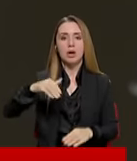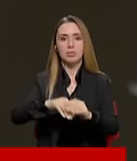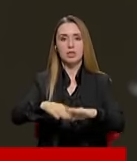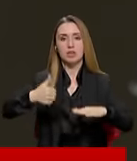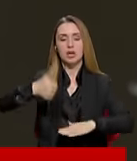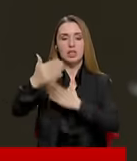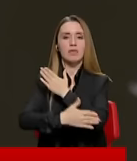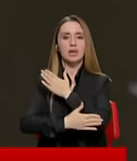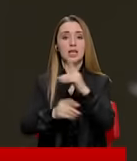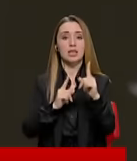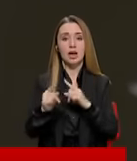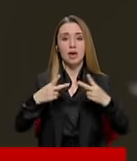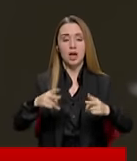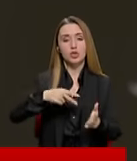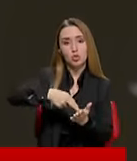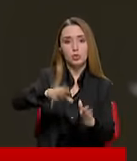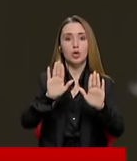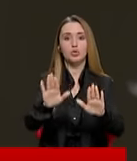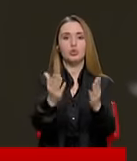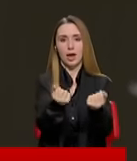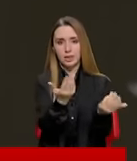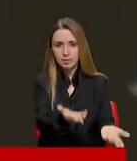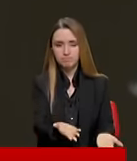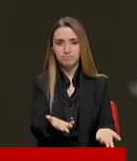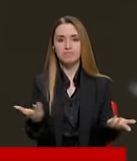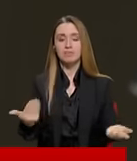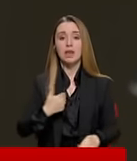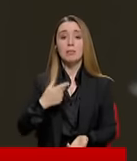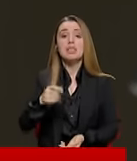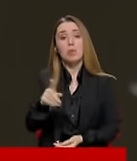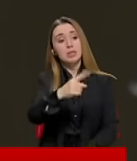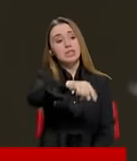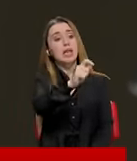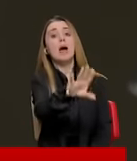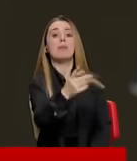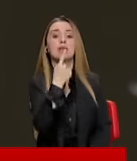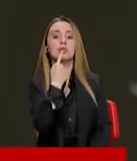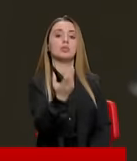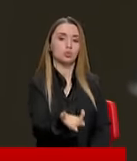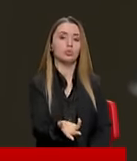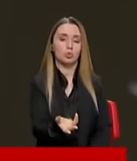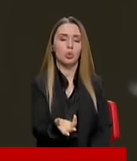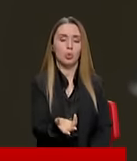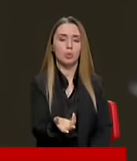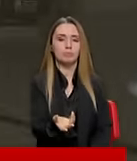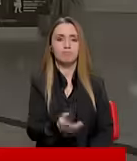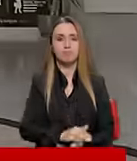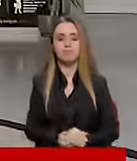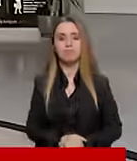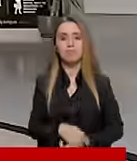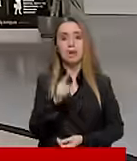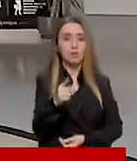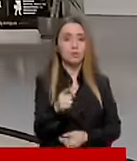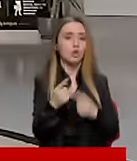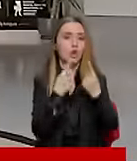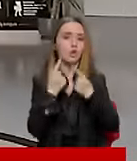başkan vekili dava açıp yürütmeyi durdurma aldılar Yani biz yapamadık siz de yapmayın anlamına gelecek şekilde bunları